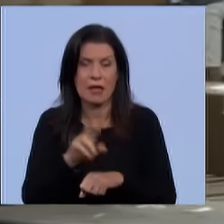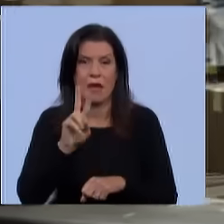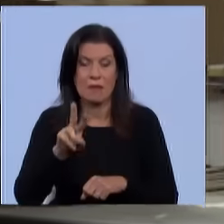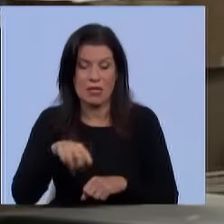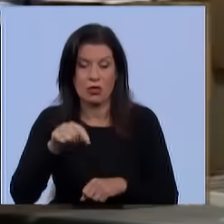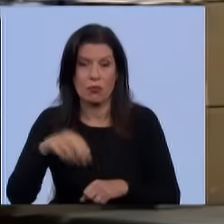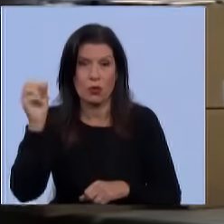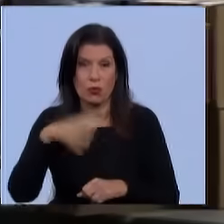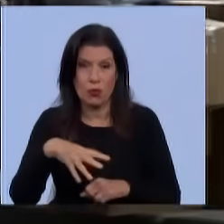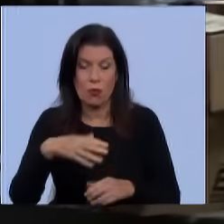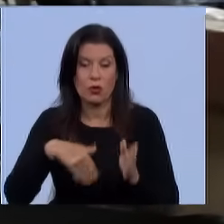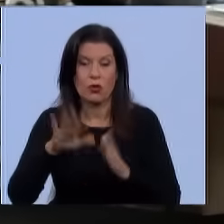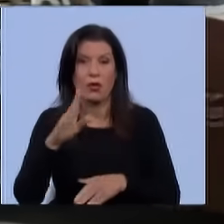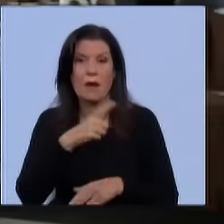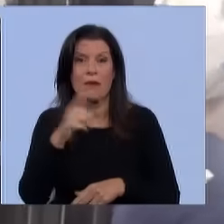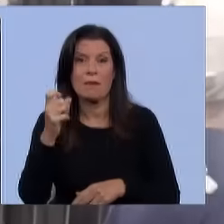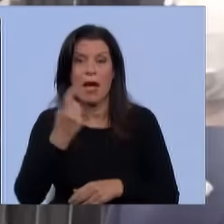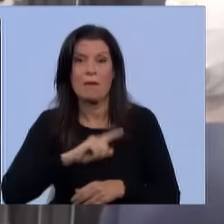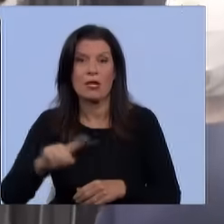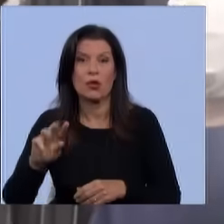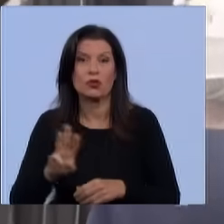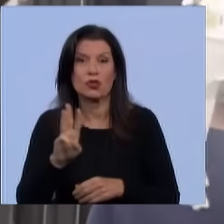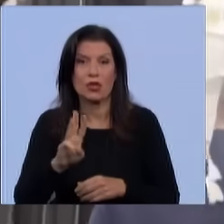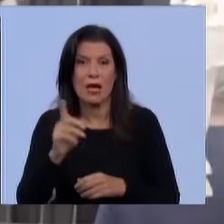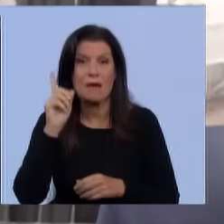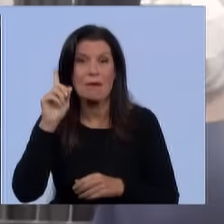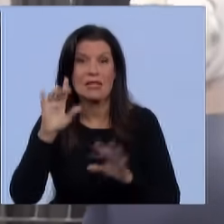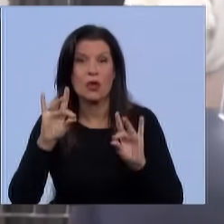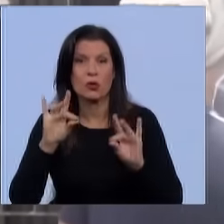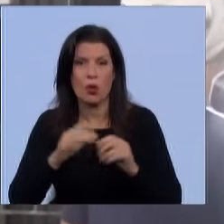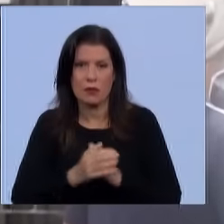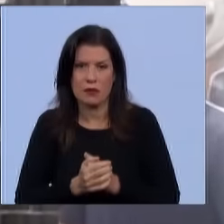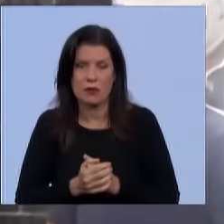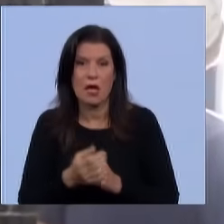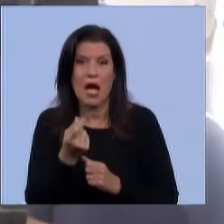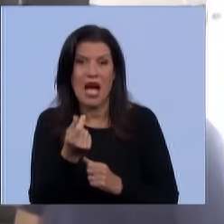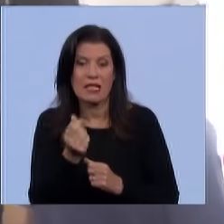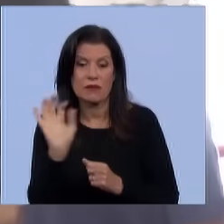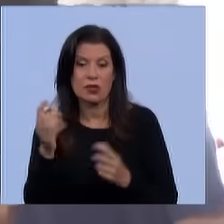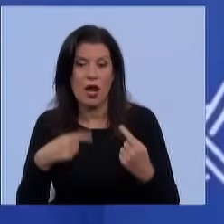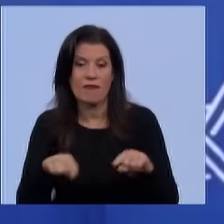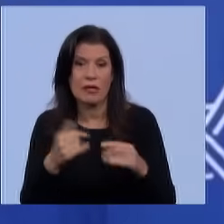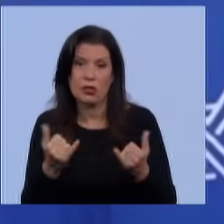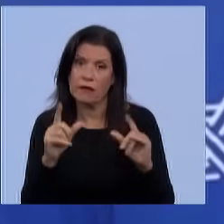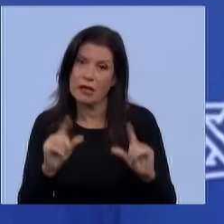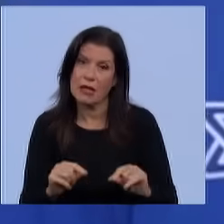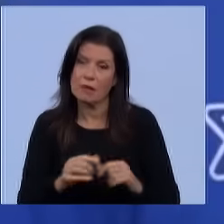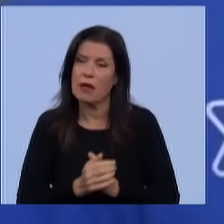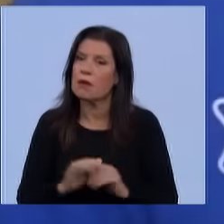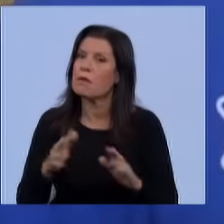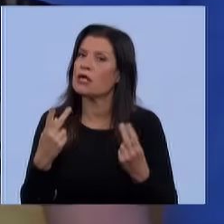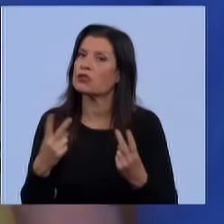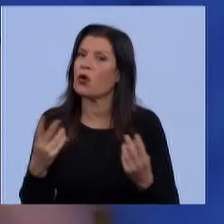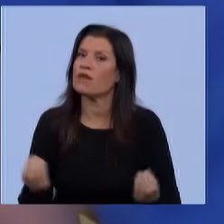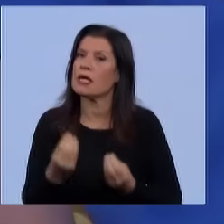מחודש אוקטובר. אז הכסף בוועדה, איך נאמר בעדינות, נגמר. מה השווי של הציוד שכבר הצלחתם לתרום? קרוב ל-7